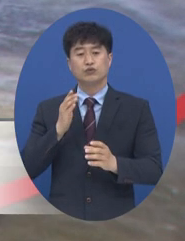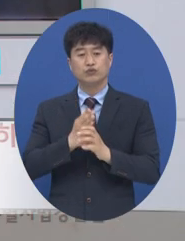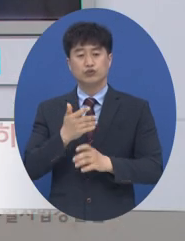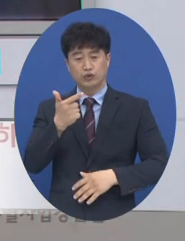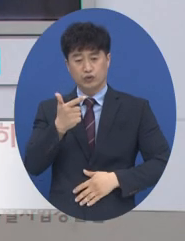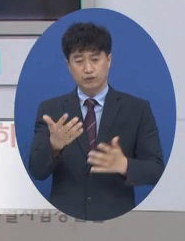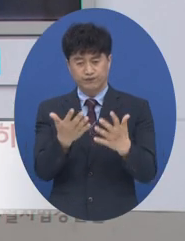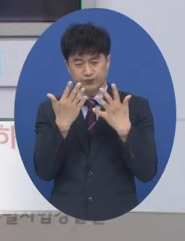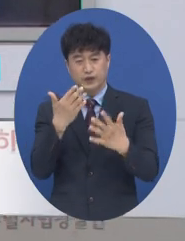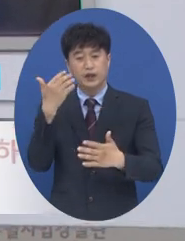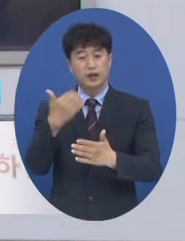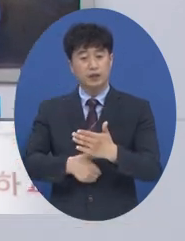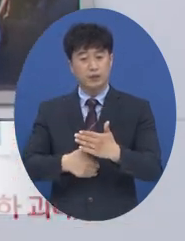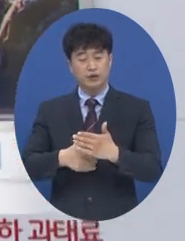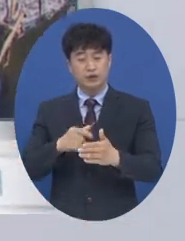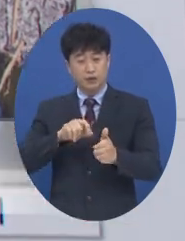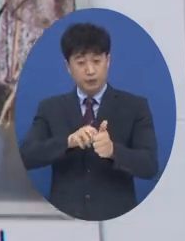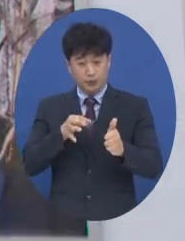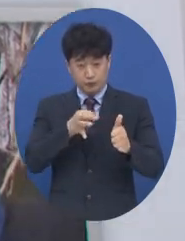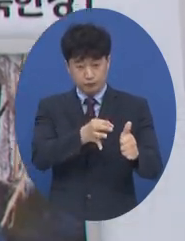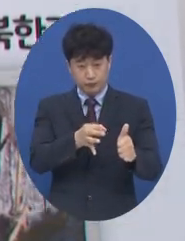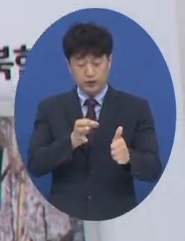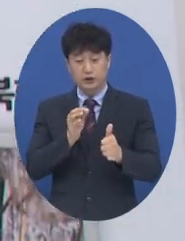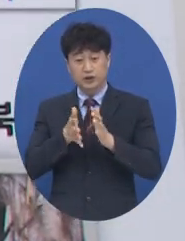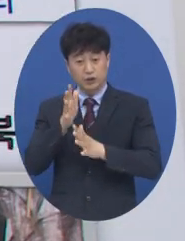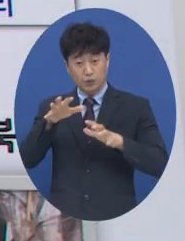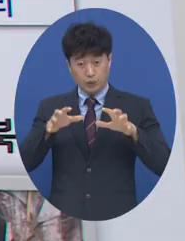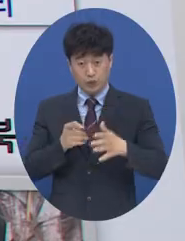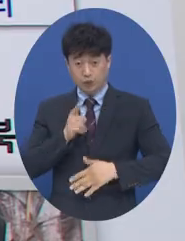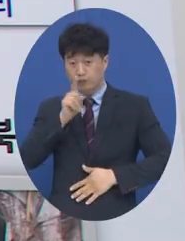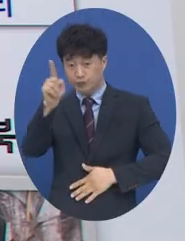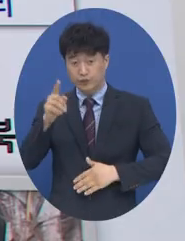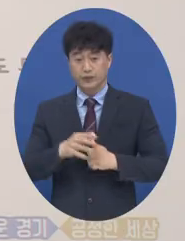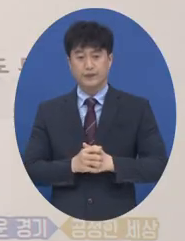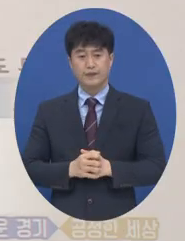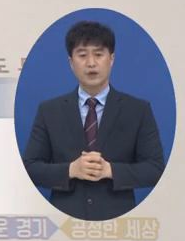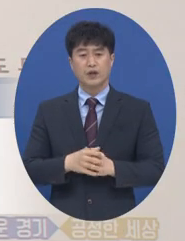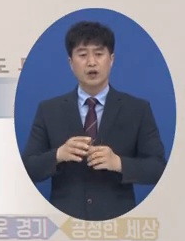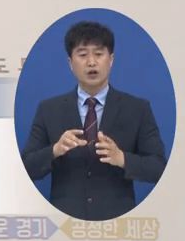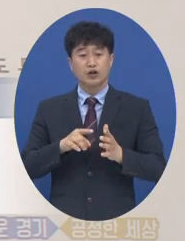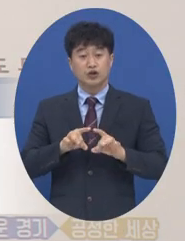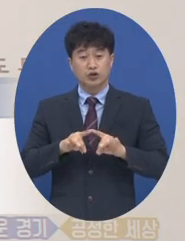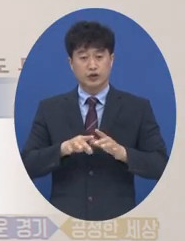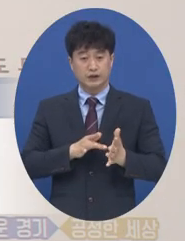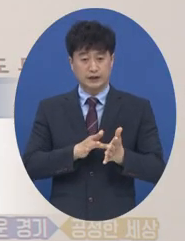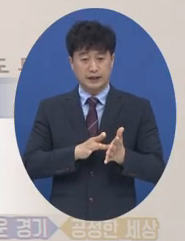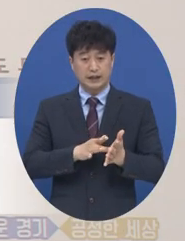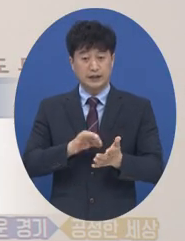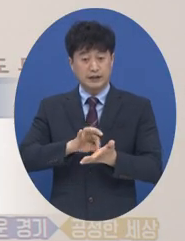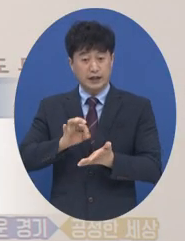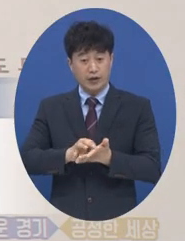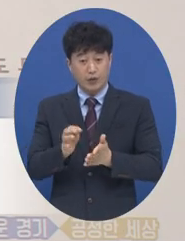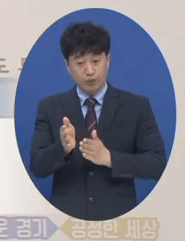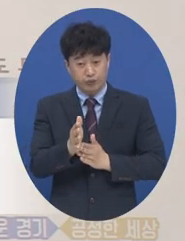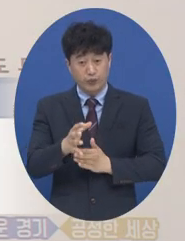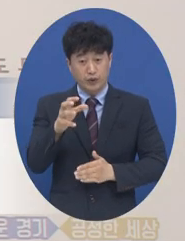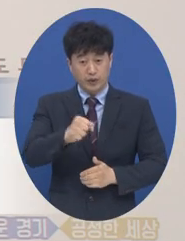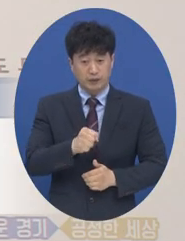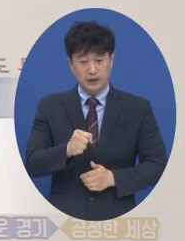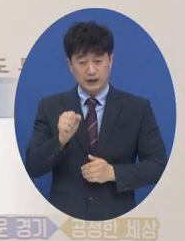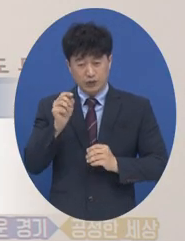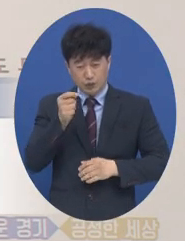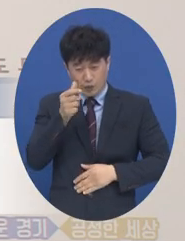형사 입건하고 나머진 과태료 대상으로 해당 시군에 통보했습니다. 배터리 등을 이용한 유해어법,